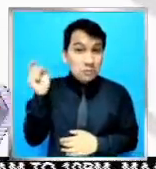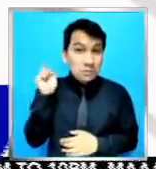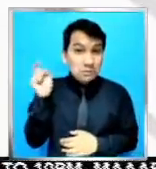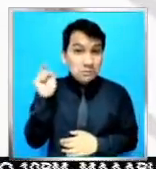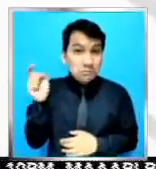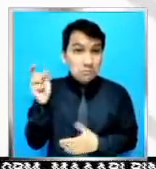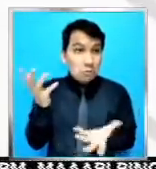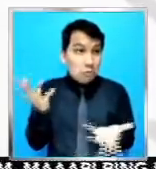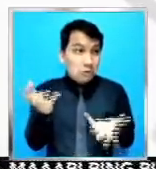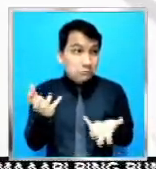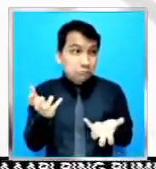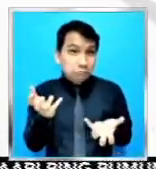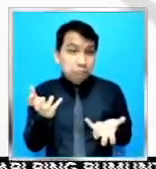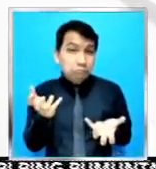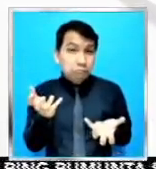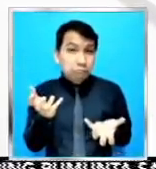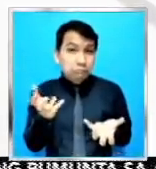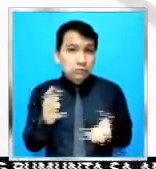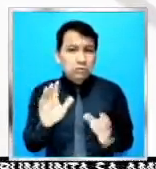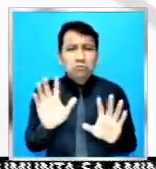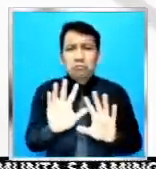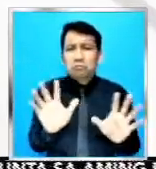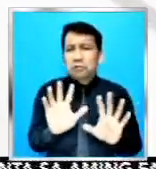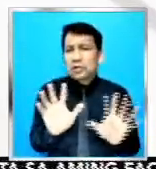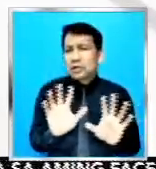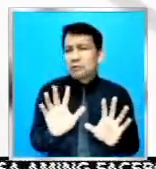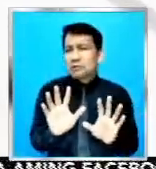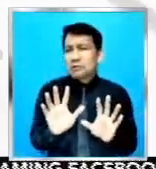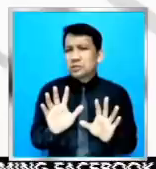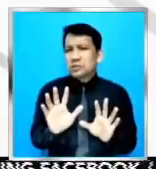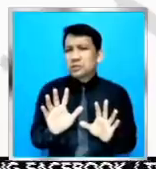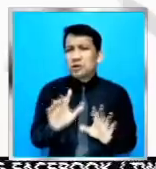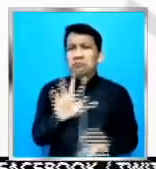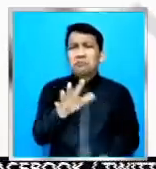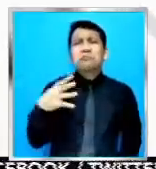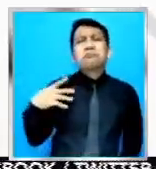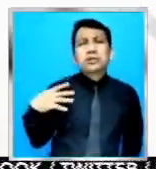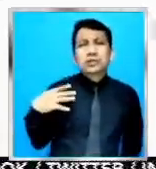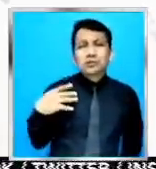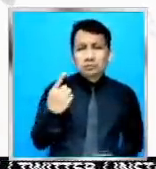huwag kayong impatient. Mag-antay kayo sa tamang panahon.